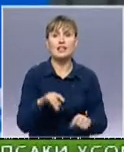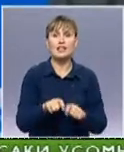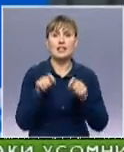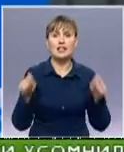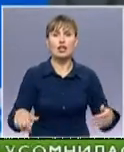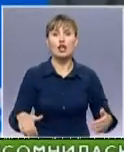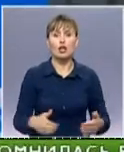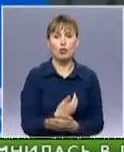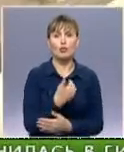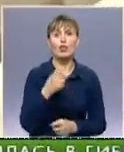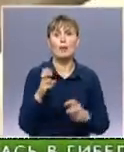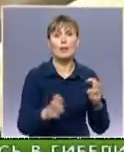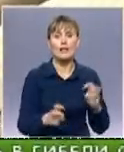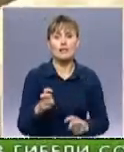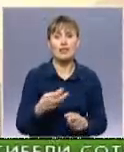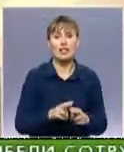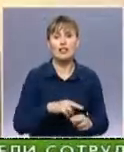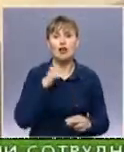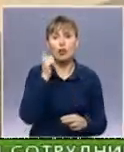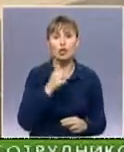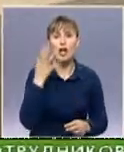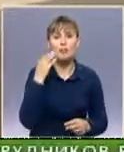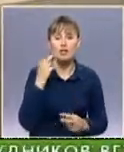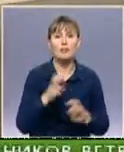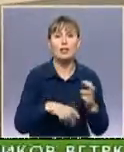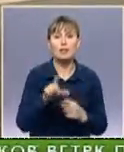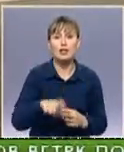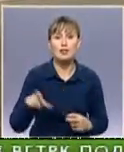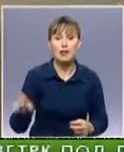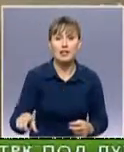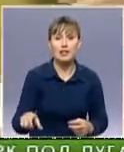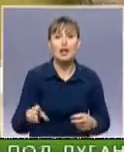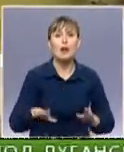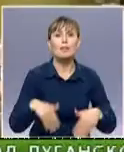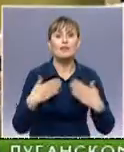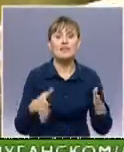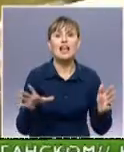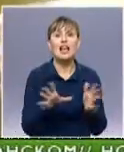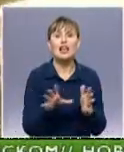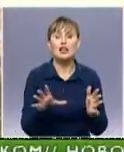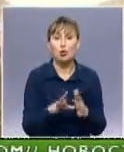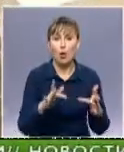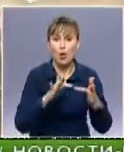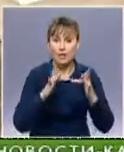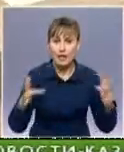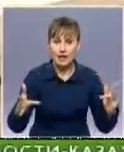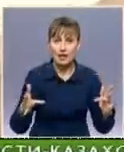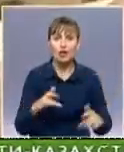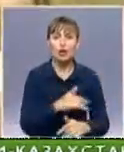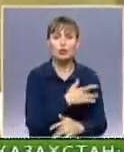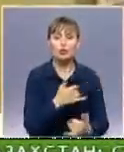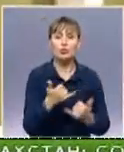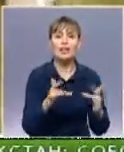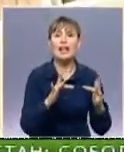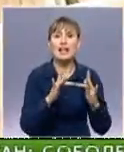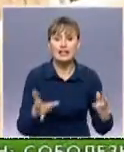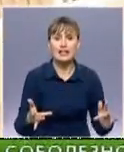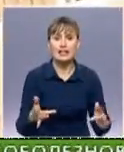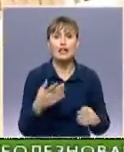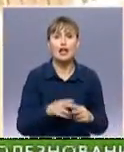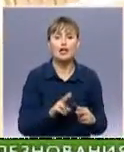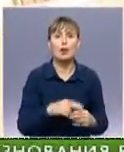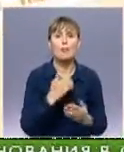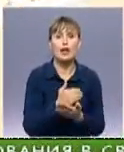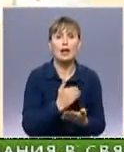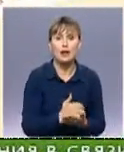создания новых производств. С этого года алматинским предпринимателям предоставляется и электронная услуга – сервисная поддержка ведения действующего бизнеса. Это